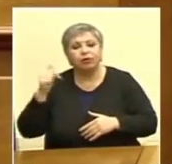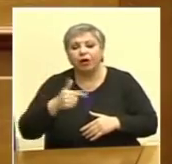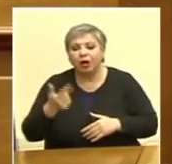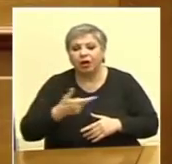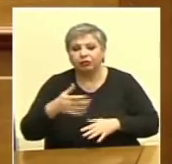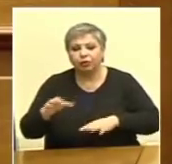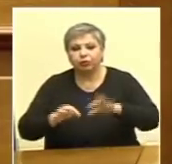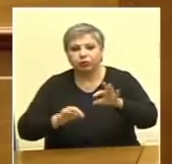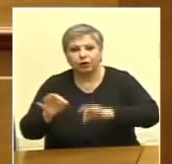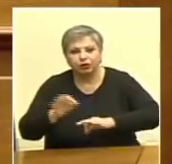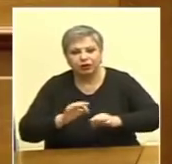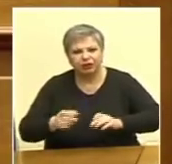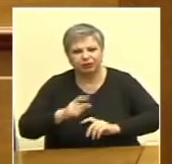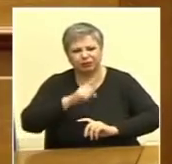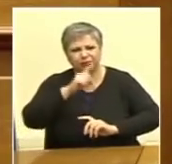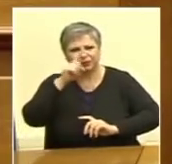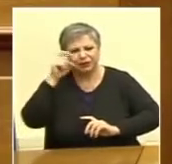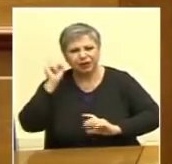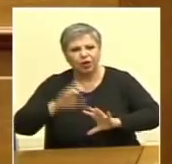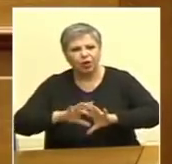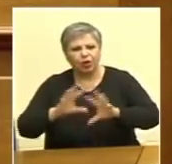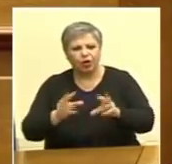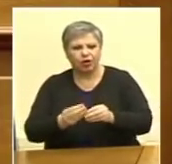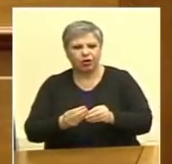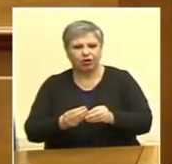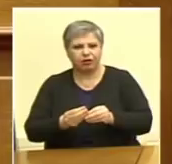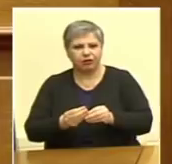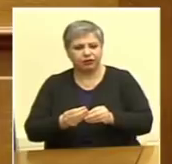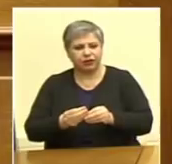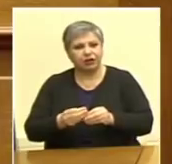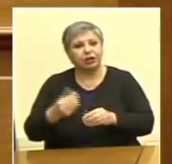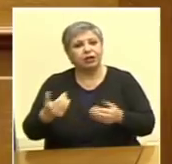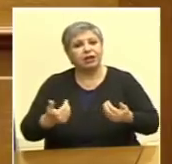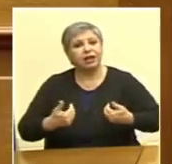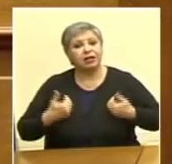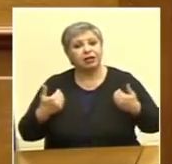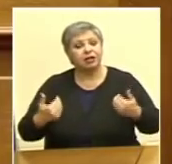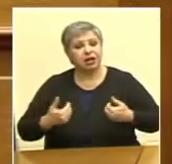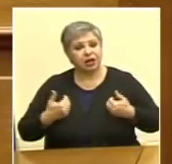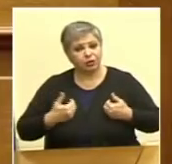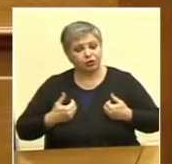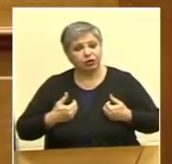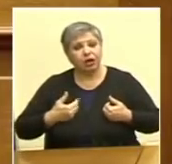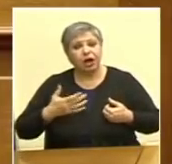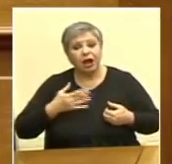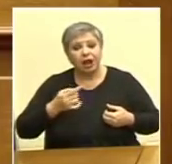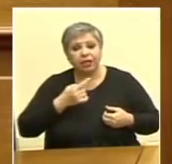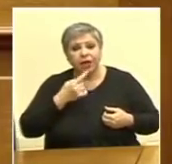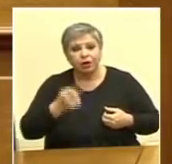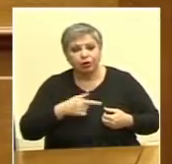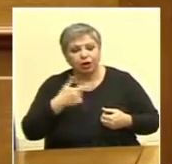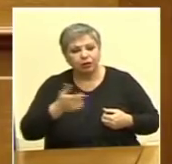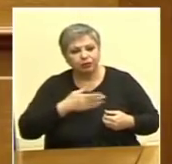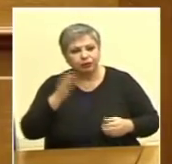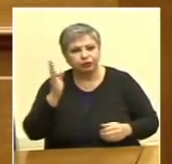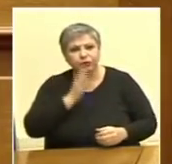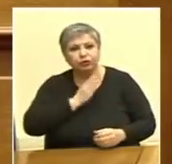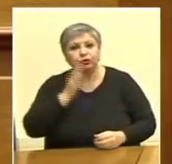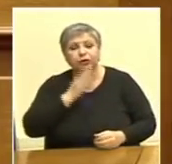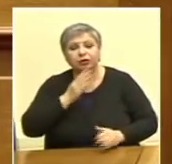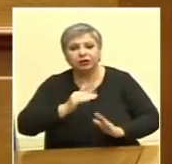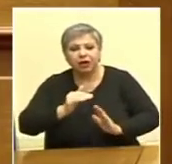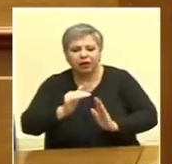εργασίας, κυρίως όμως ομιλώ για το επέσχυντο καθεστώς του υποκατώτατου